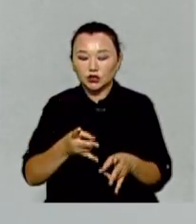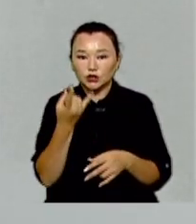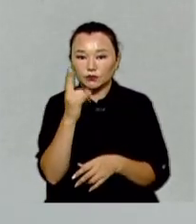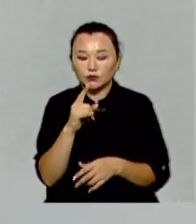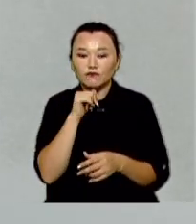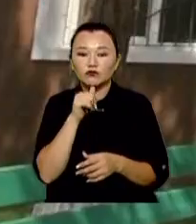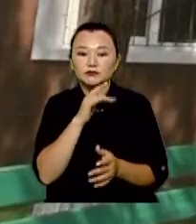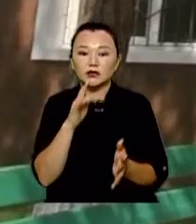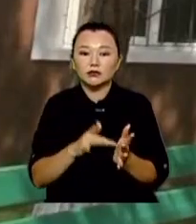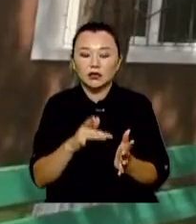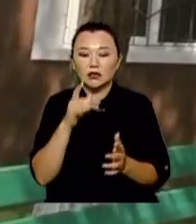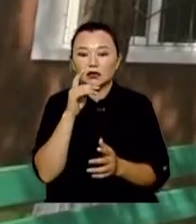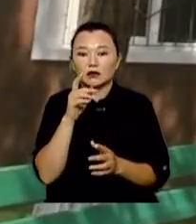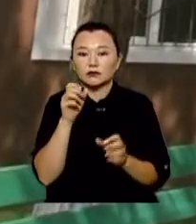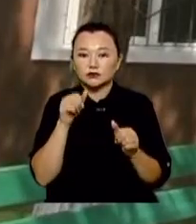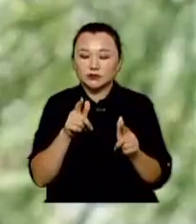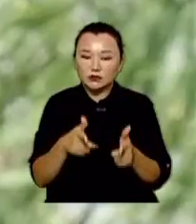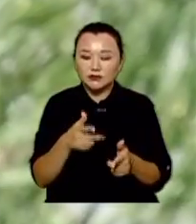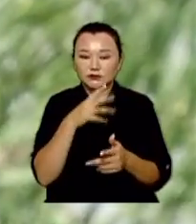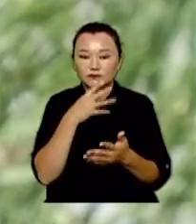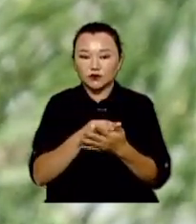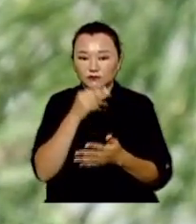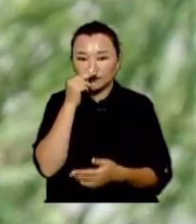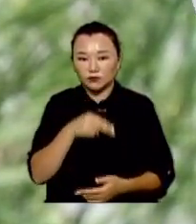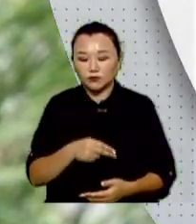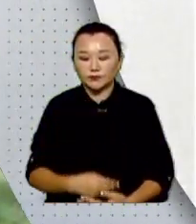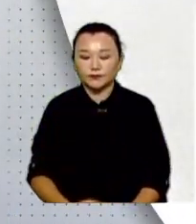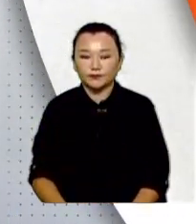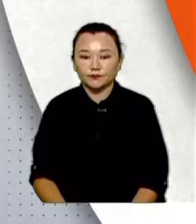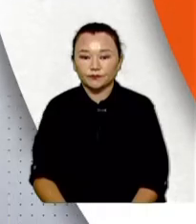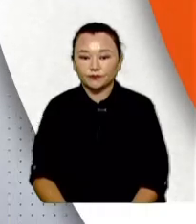в Костанае? Признала ли подсудимая свою вину?